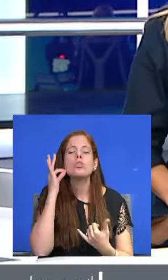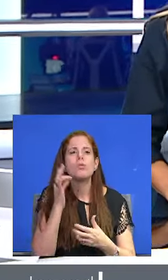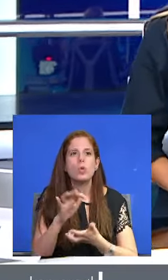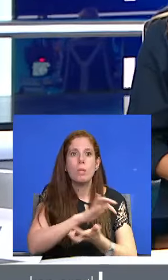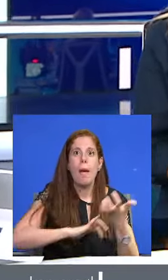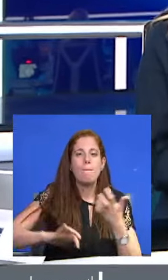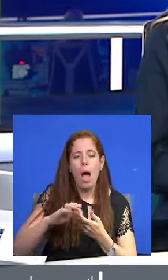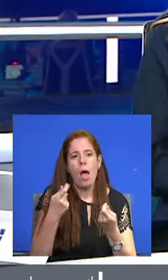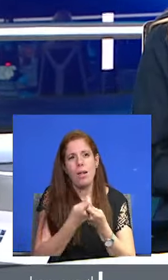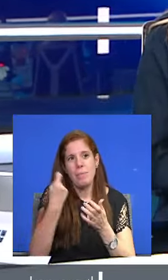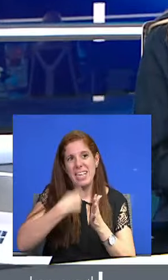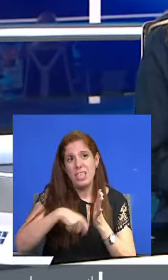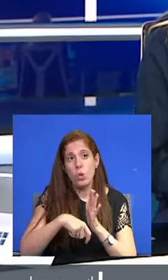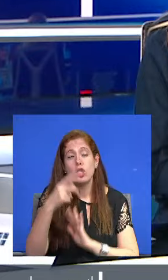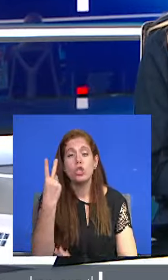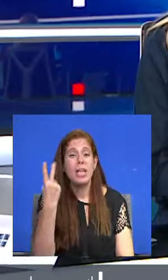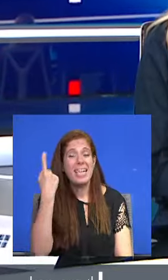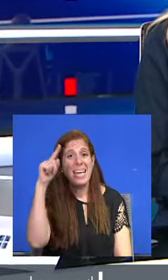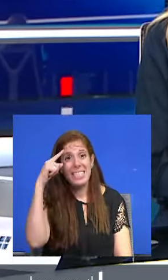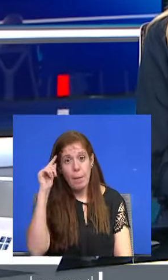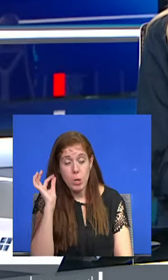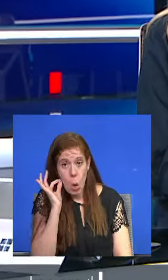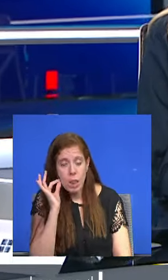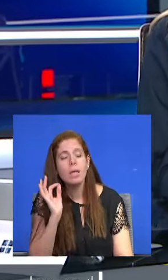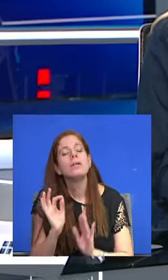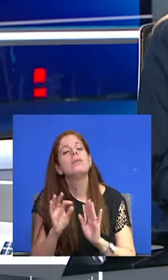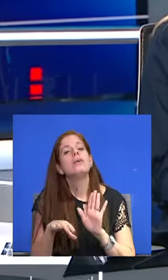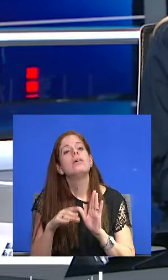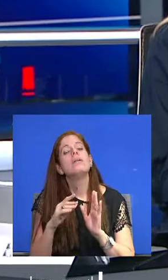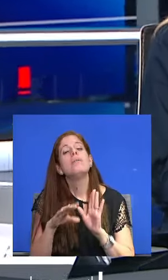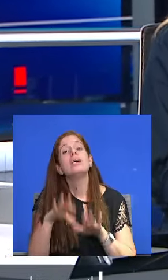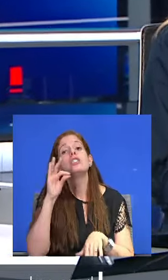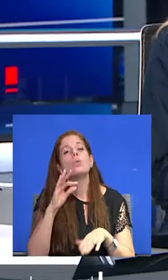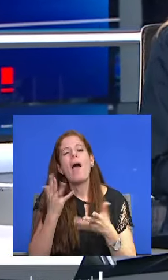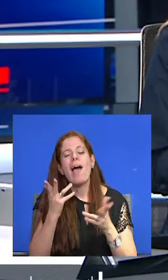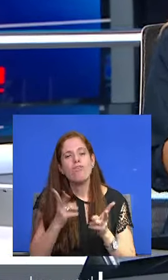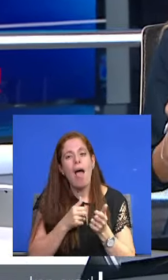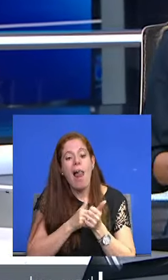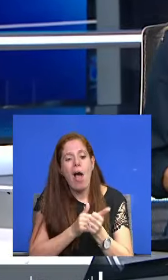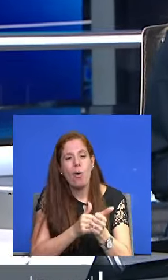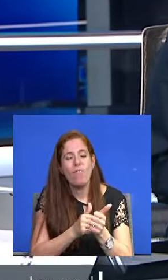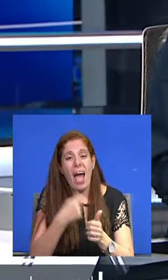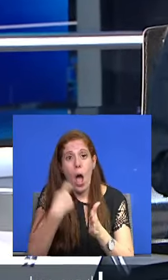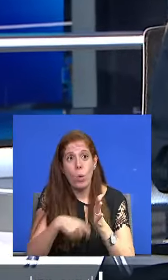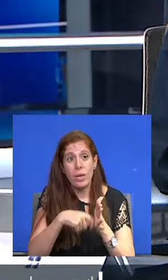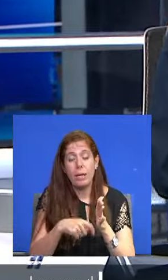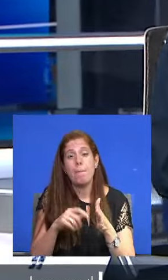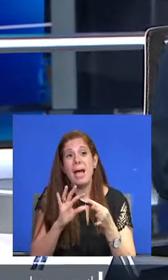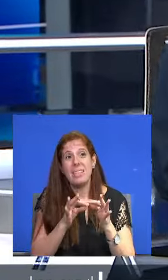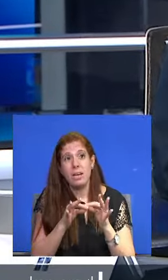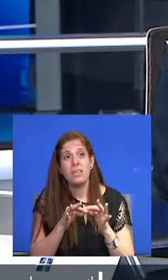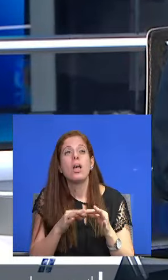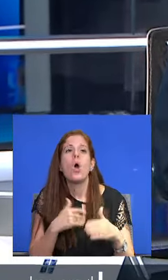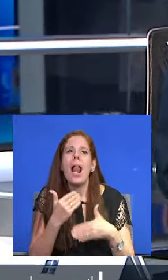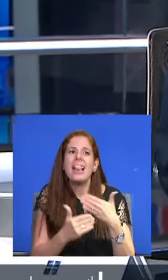בתחום הקניות, שתי יזמות, יזמיות, מצאו את הדרך לעקוב אחרי הקונים, באתרים, באינטרנט. כל התהליך הזה מתועד